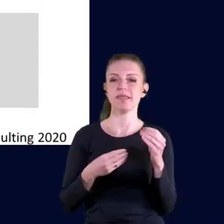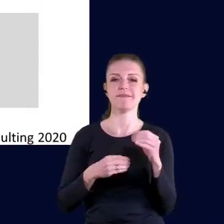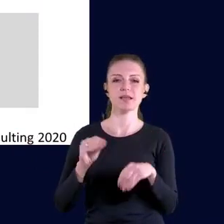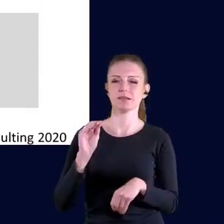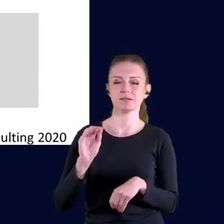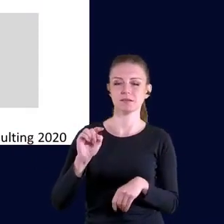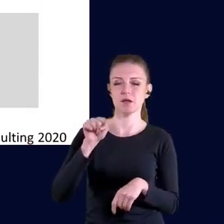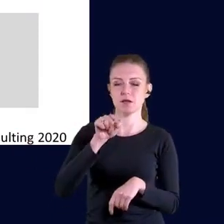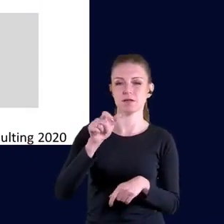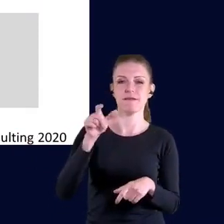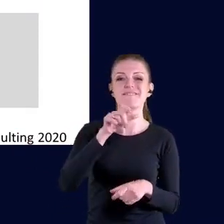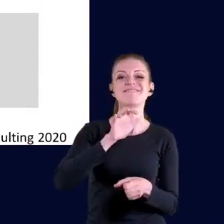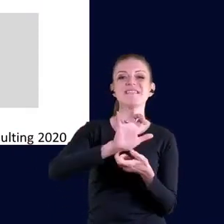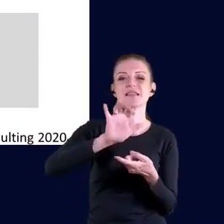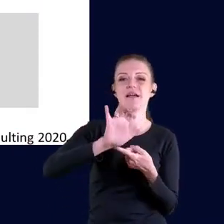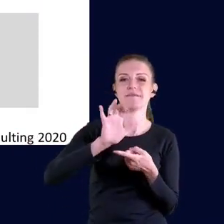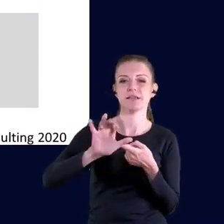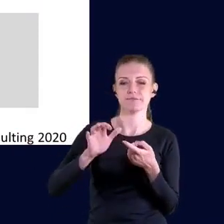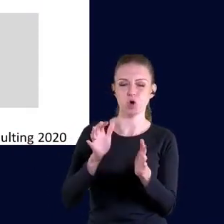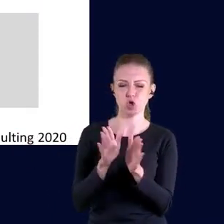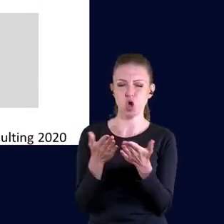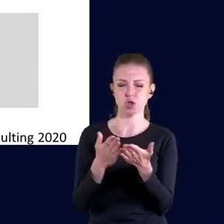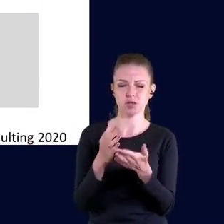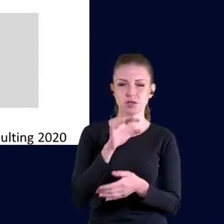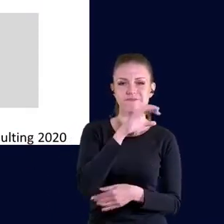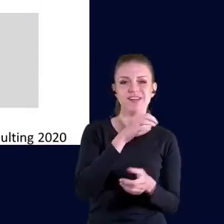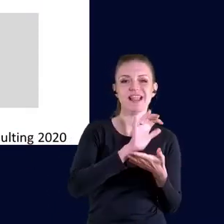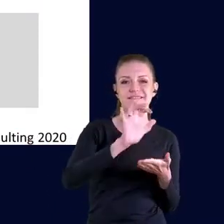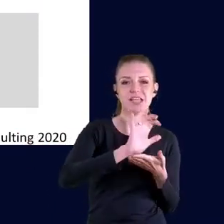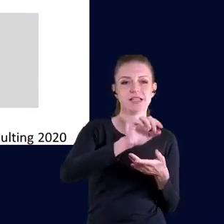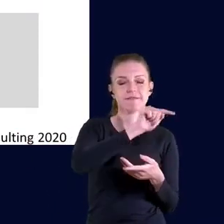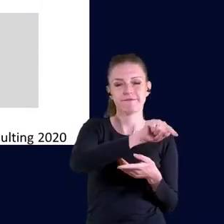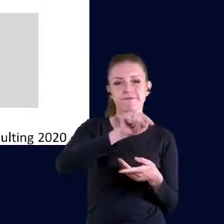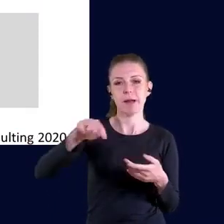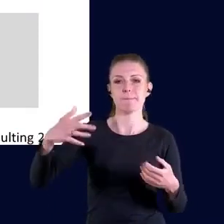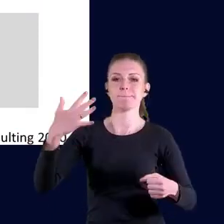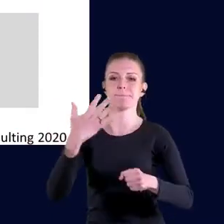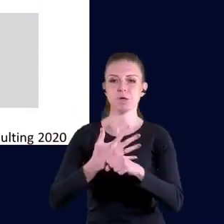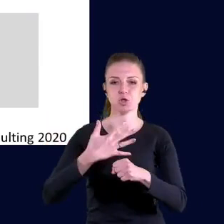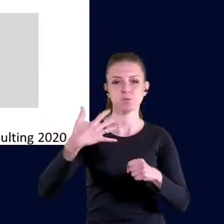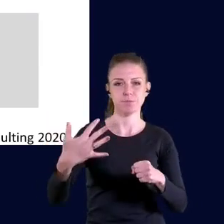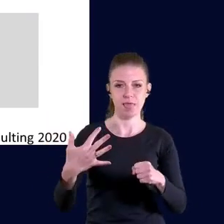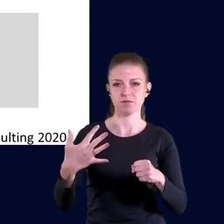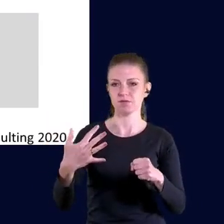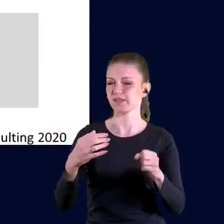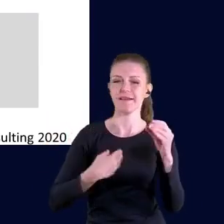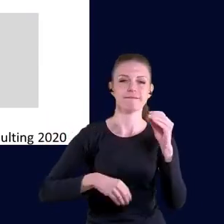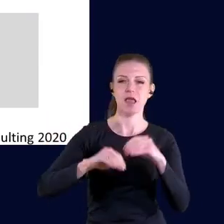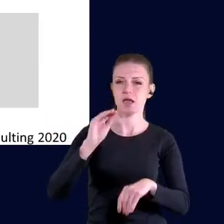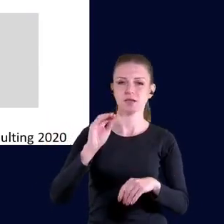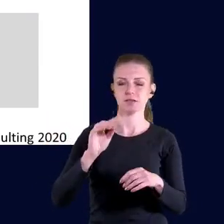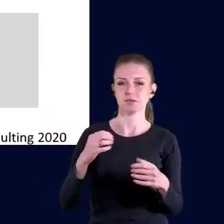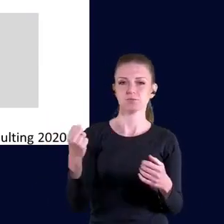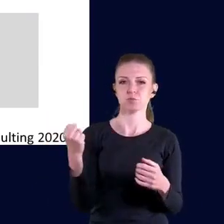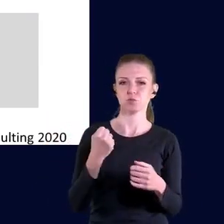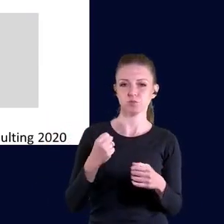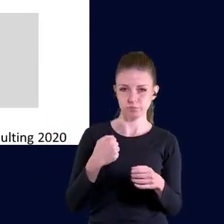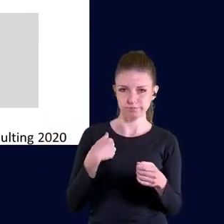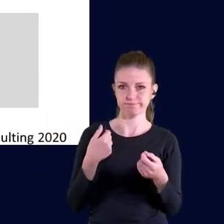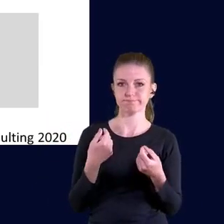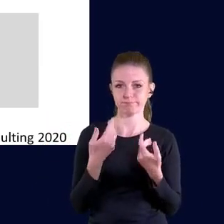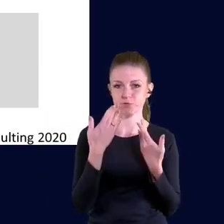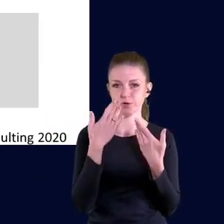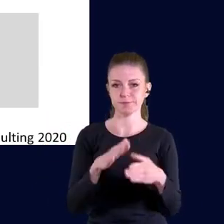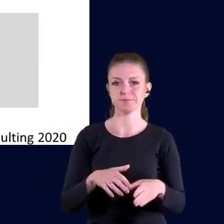grup wydawniczych na świecie na rynku książek i mówi On wyraźnie że światowy Rynek